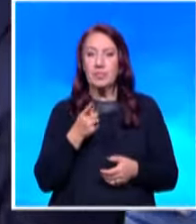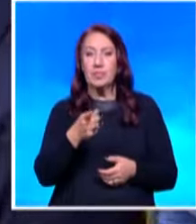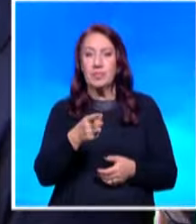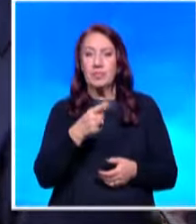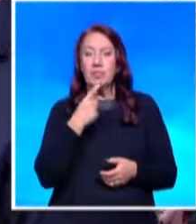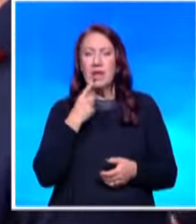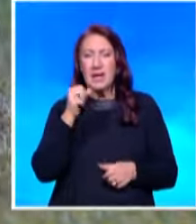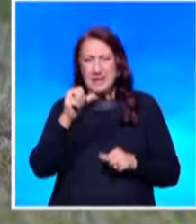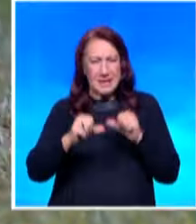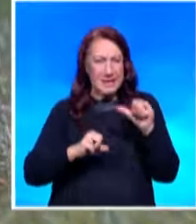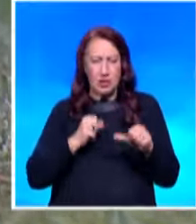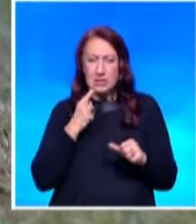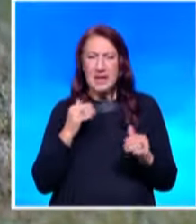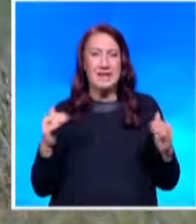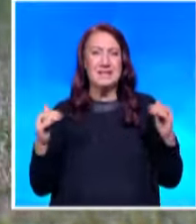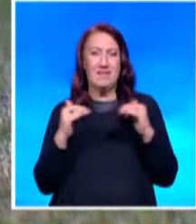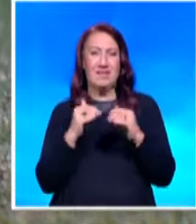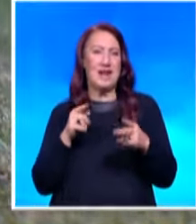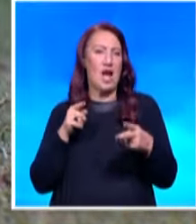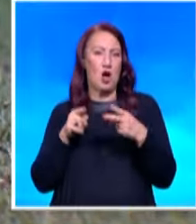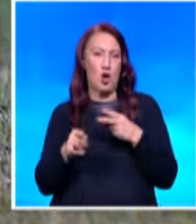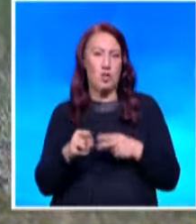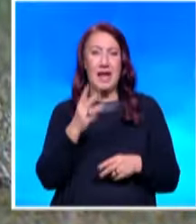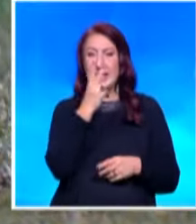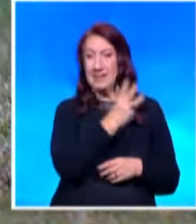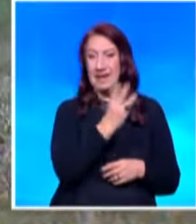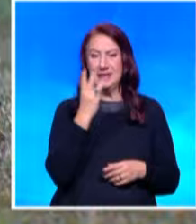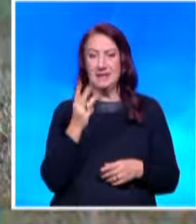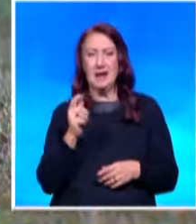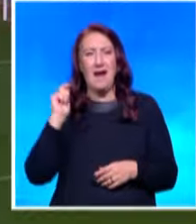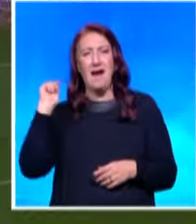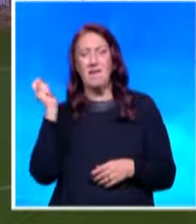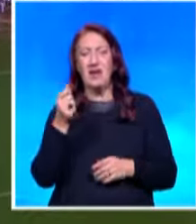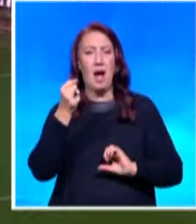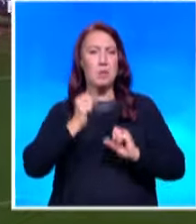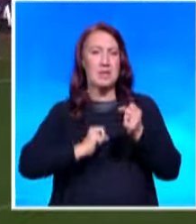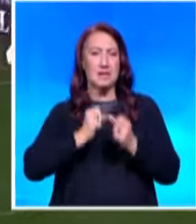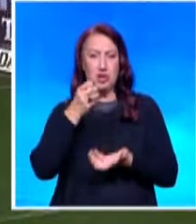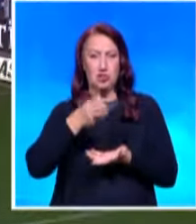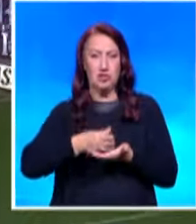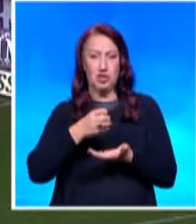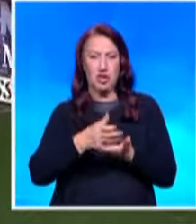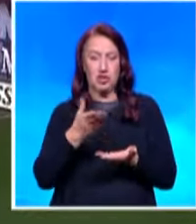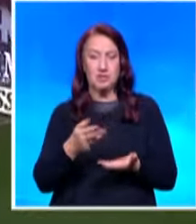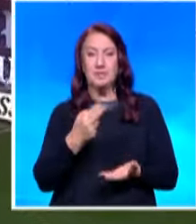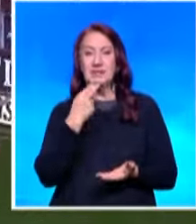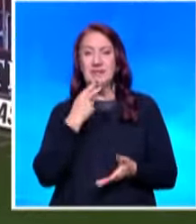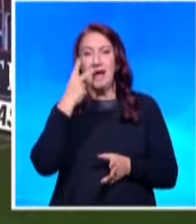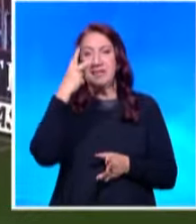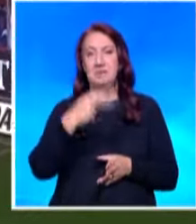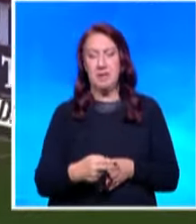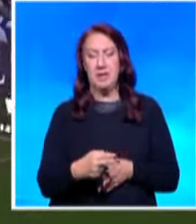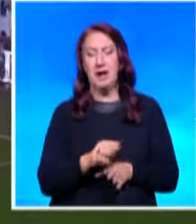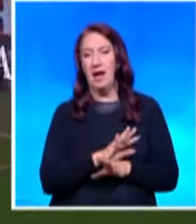побесняха от изравнителния гол за 3-3 и хвърлиха пластмасови чаши към терена, което принуди съдията да спре матча за повече от 10